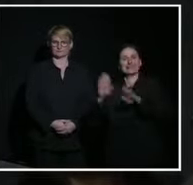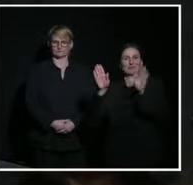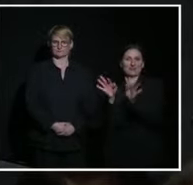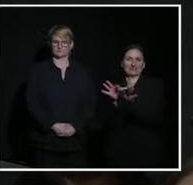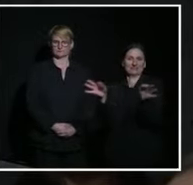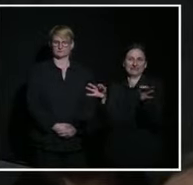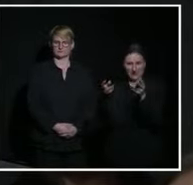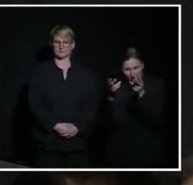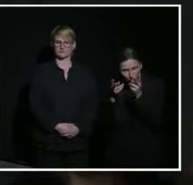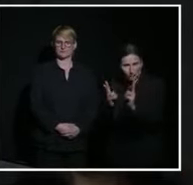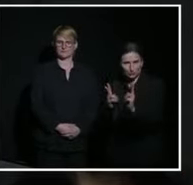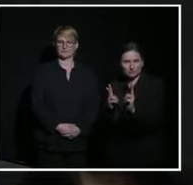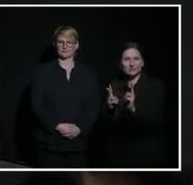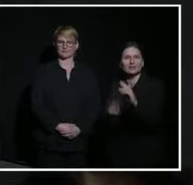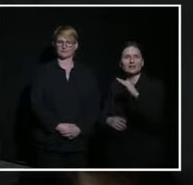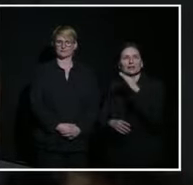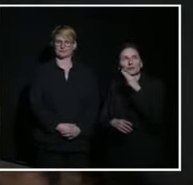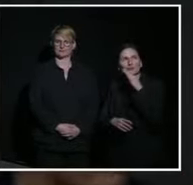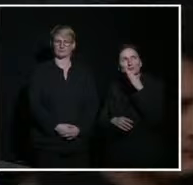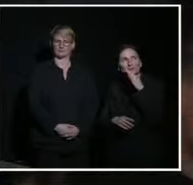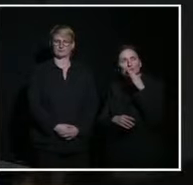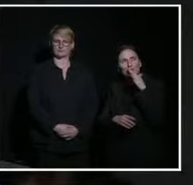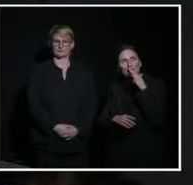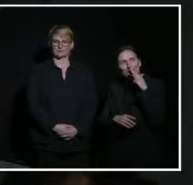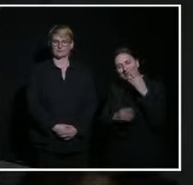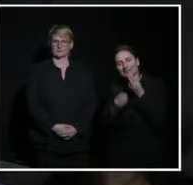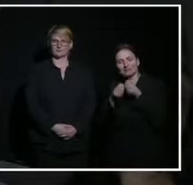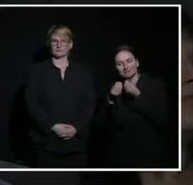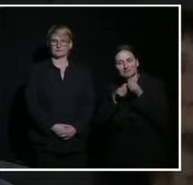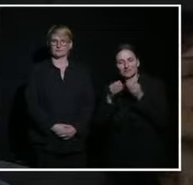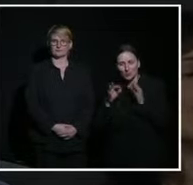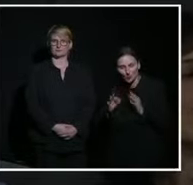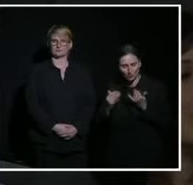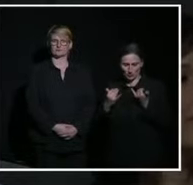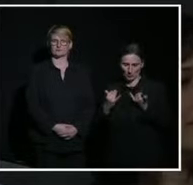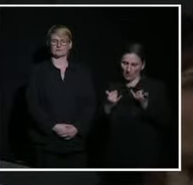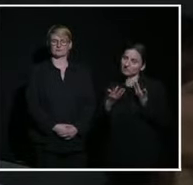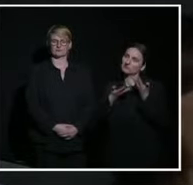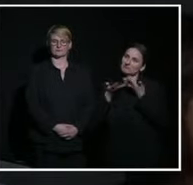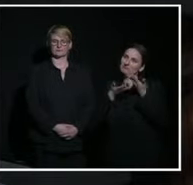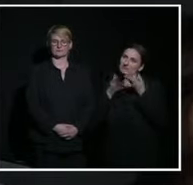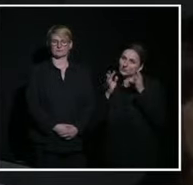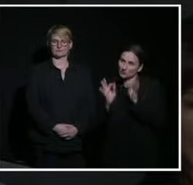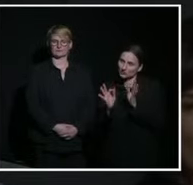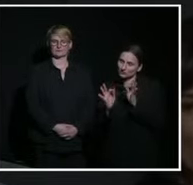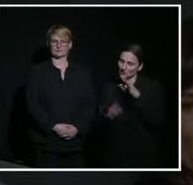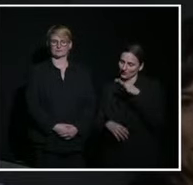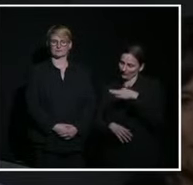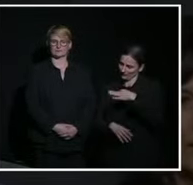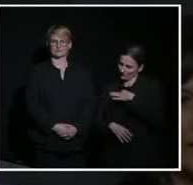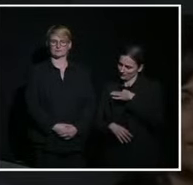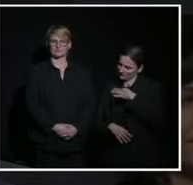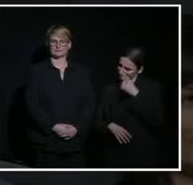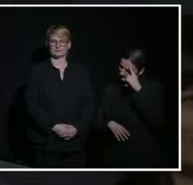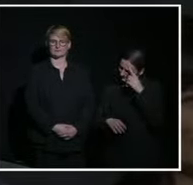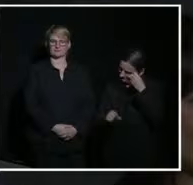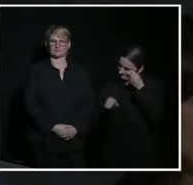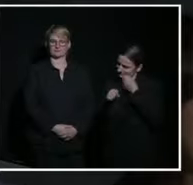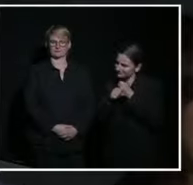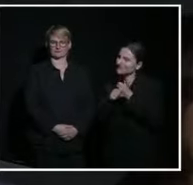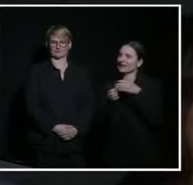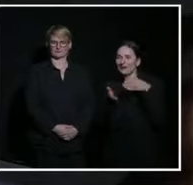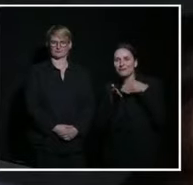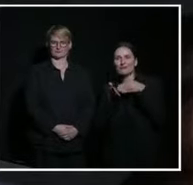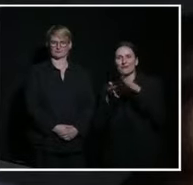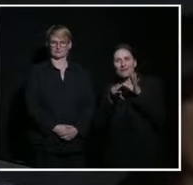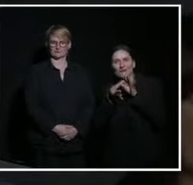ich, ja, wie gesagt, viel Besinnliches. Ich habe vieles erlebt, viele Gespräche geführt. Und ich glaube, das ist wieder für mich auch ein Anstoß, wieder was zu machen und